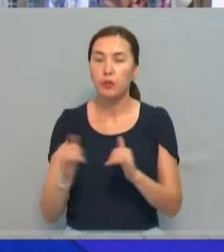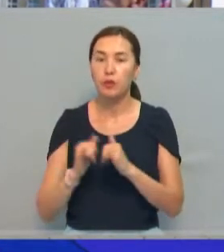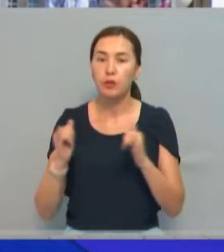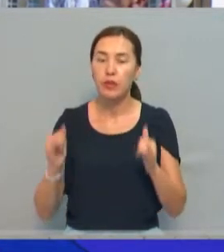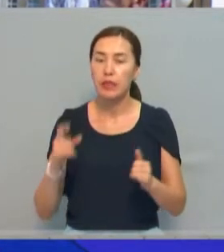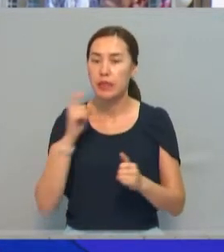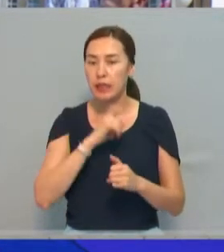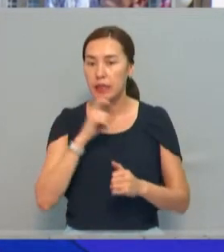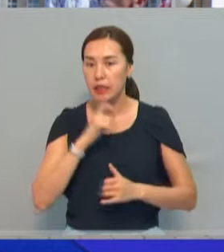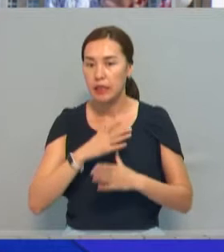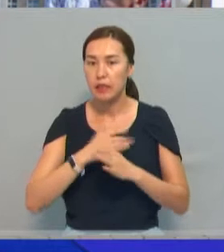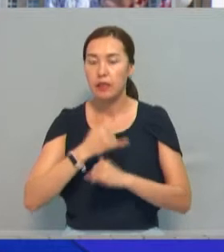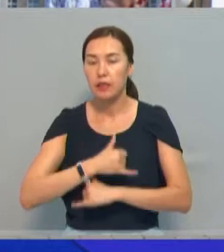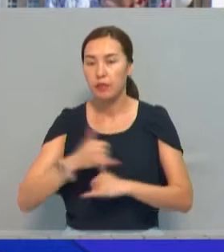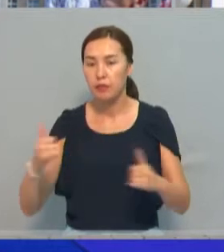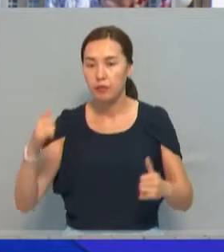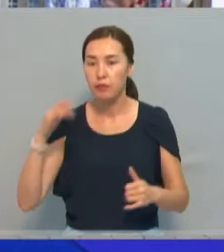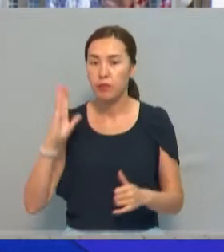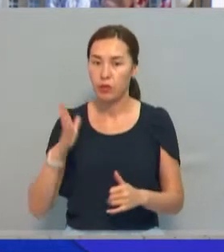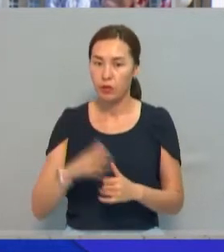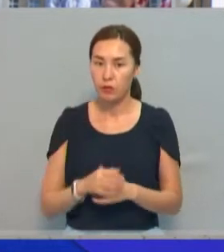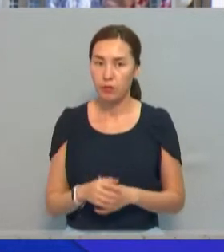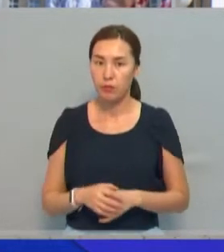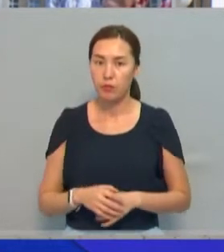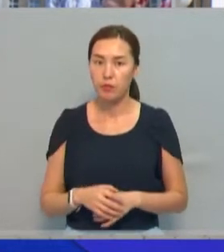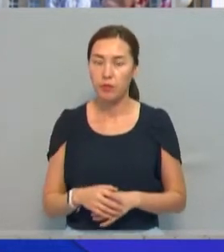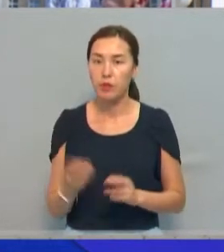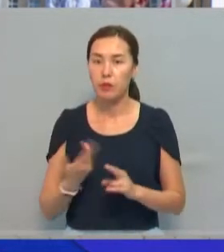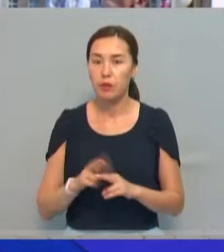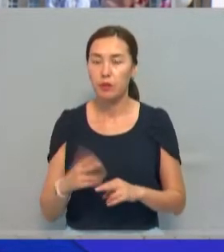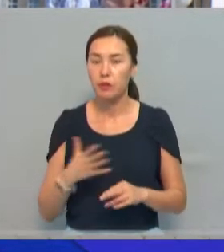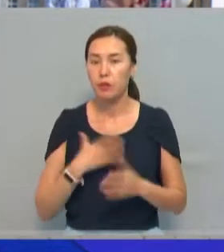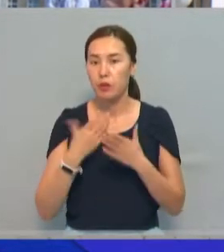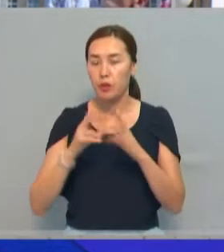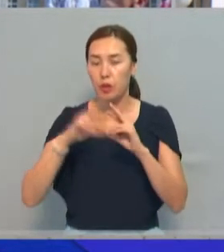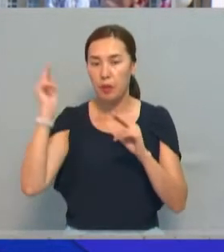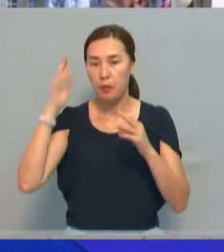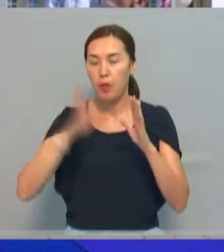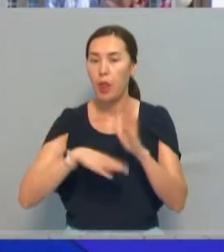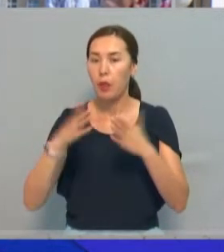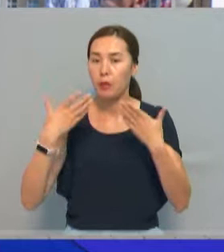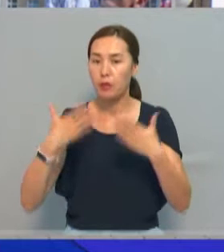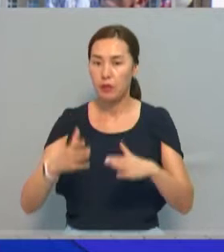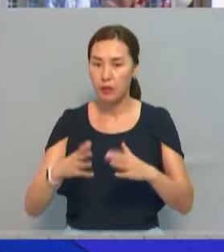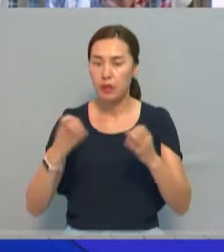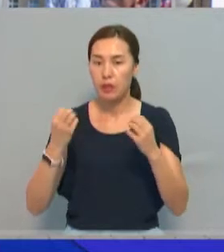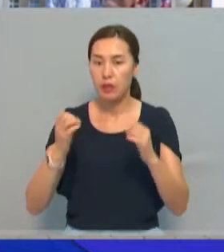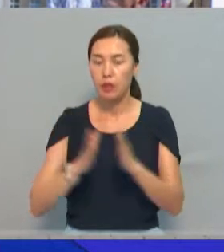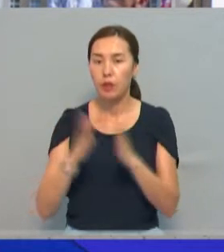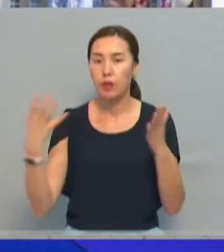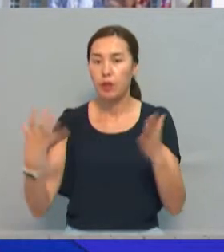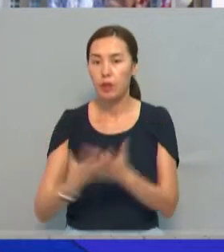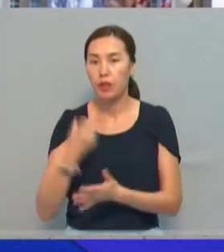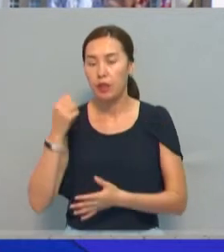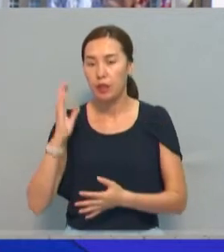өркендеуіне, экономикамыздың өсуіне өз үлестерін қосады. Сондықтан өз оқуларын жақсы оқып, одан ары үлкен